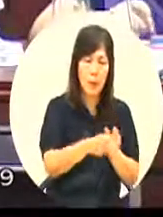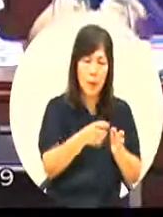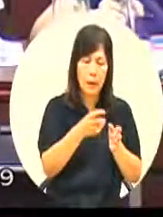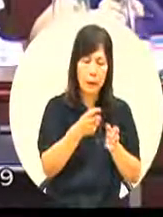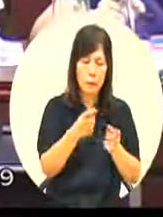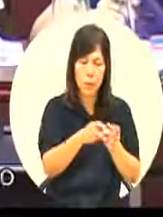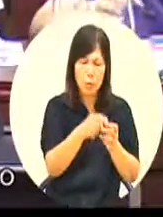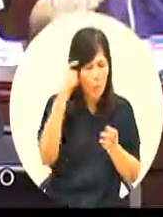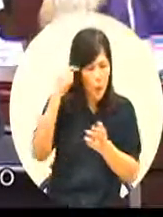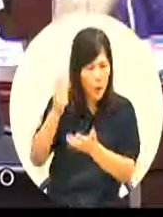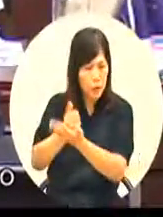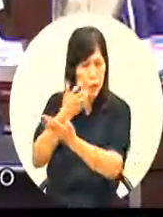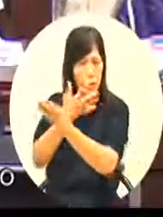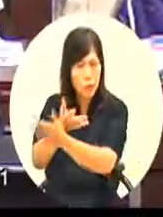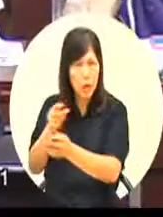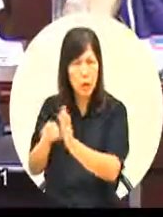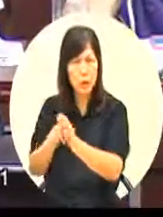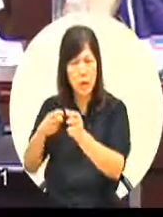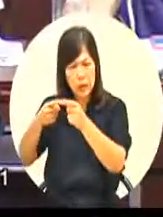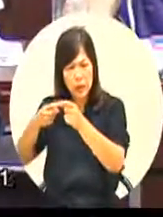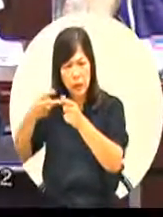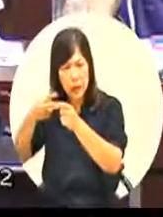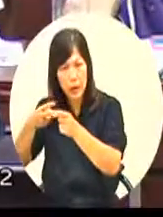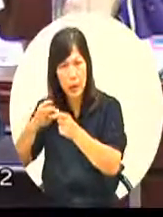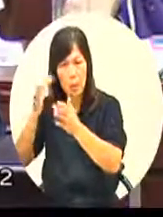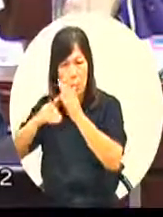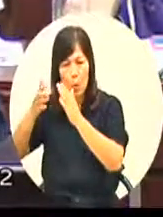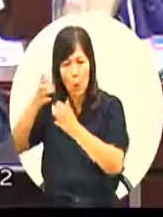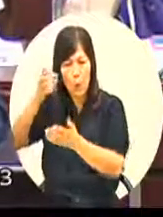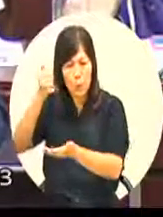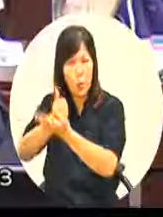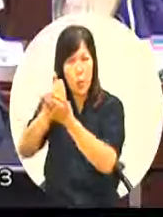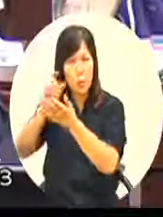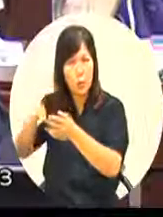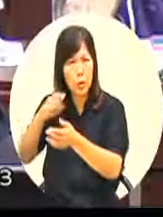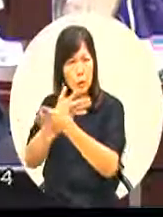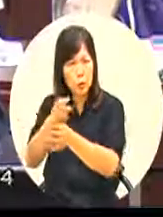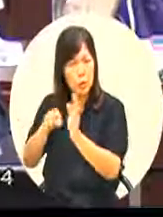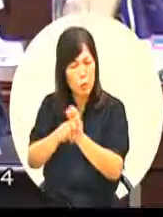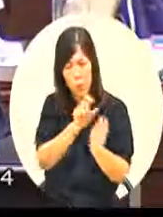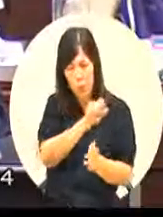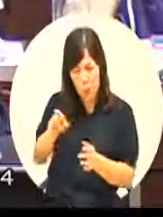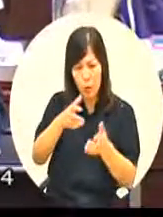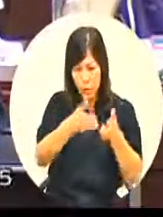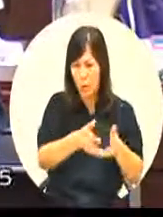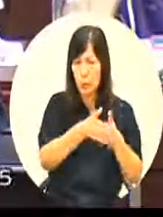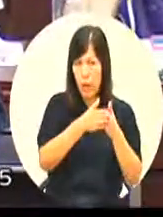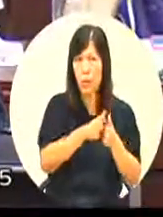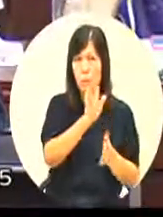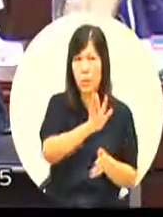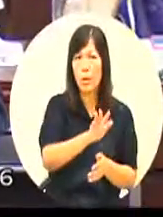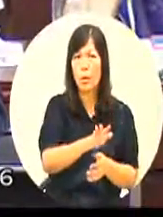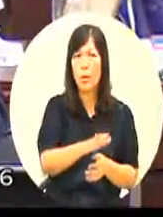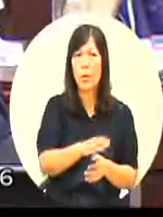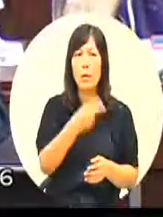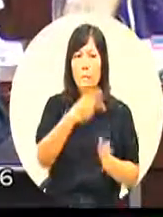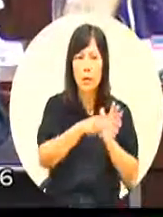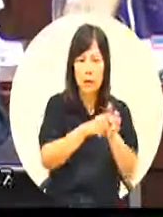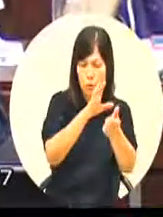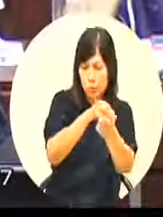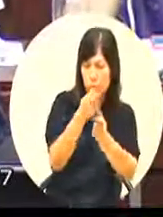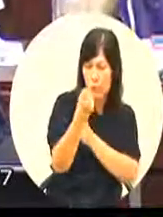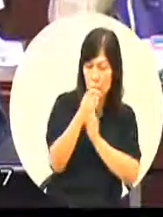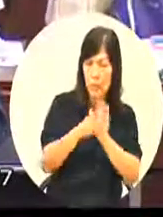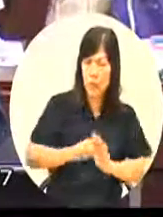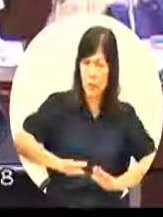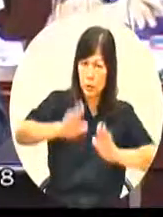两个得奖的，比如说有一个两个校长得到卓越领导，我们认为那个比较重要。那另外有一些我们在这个学习力的进